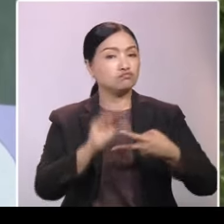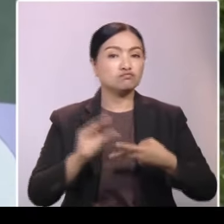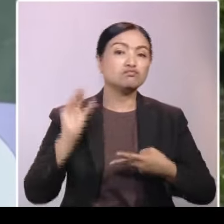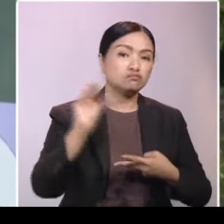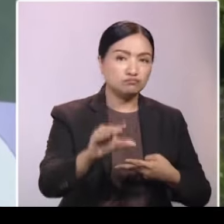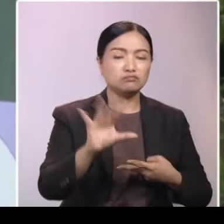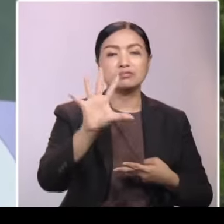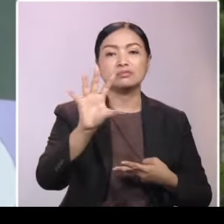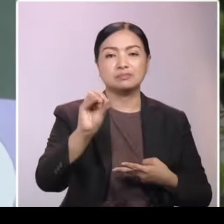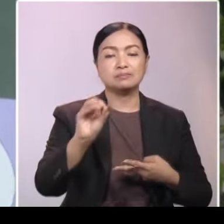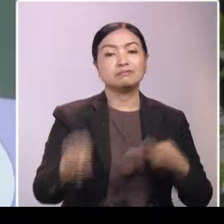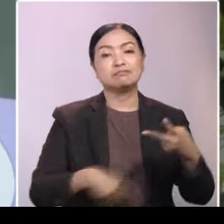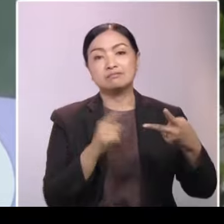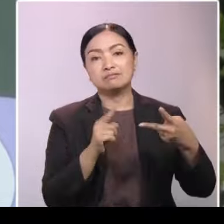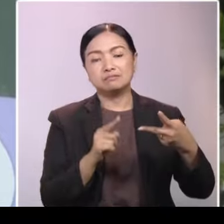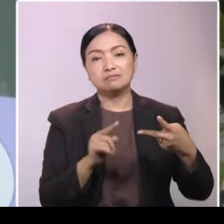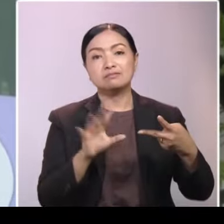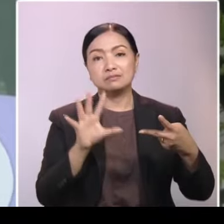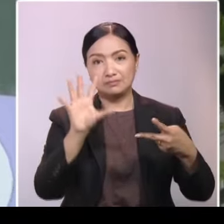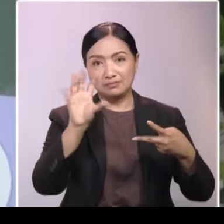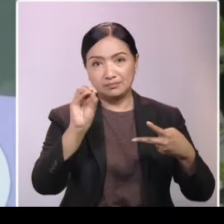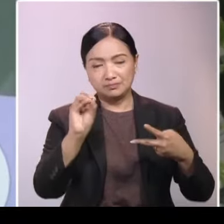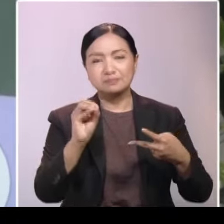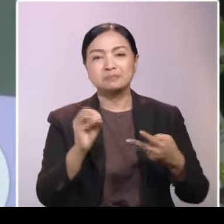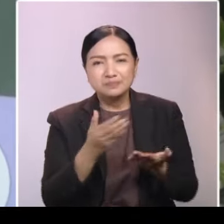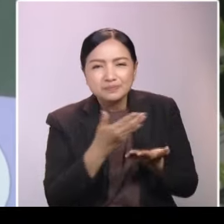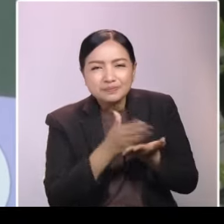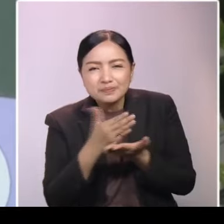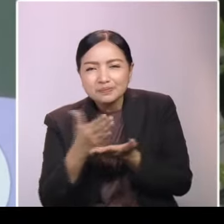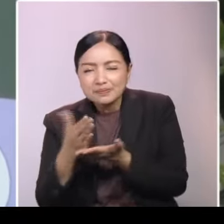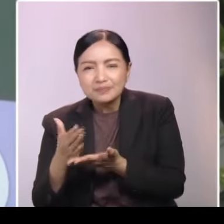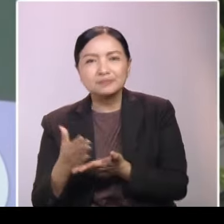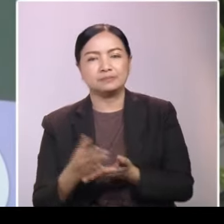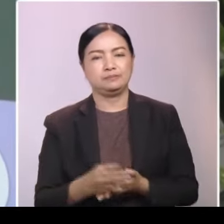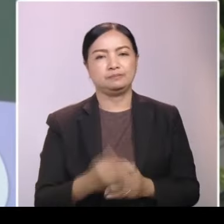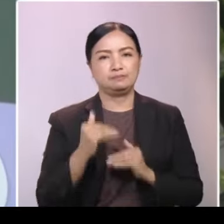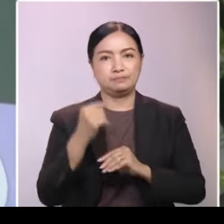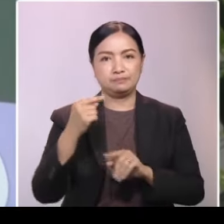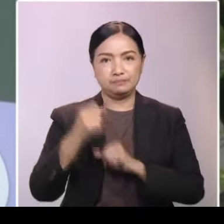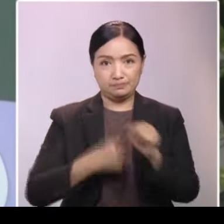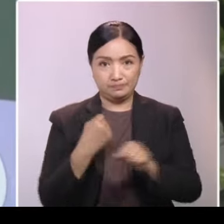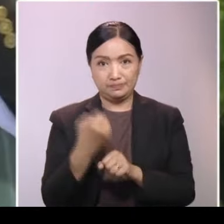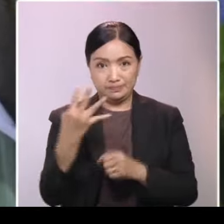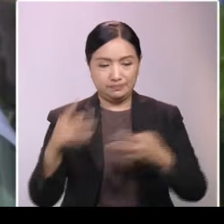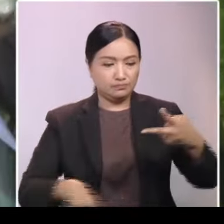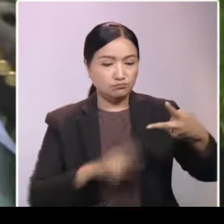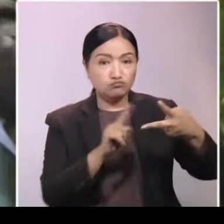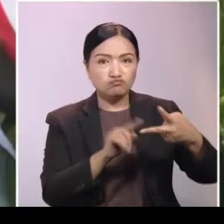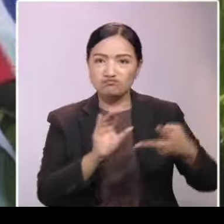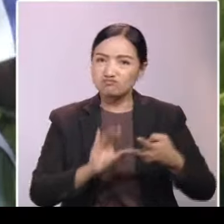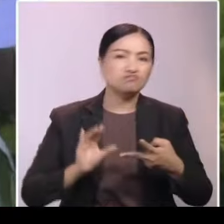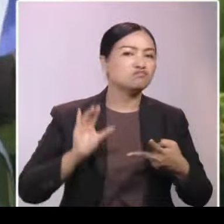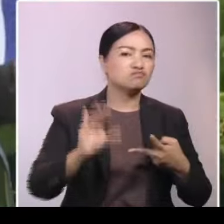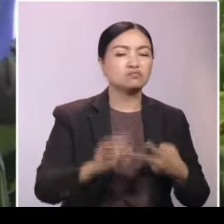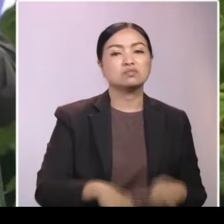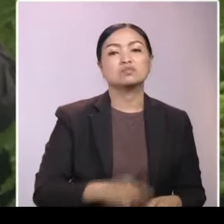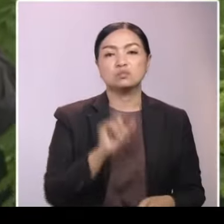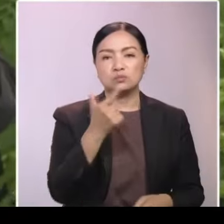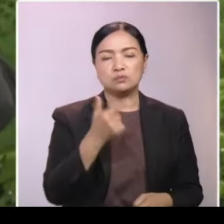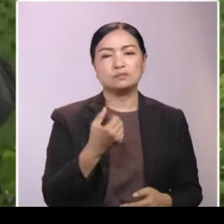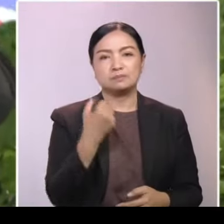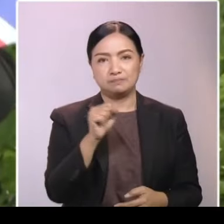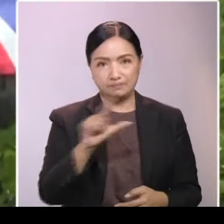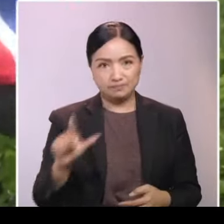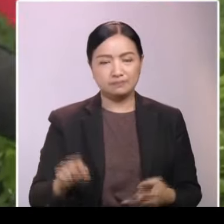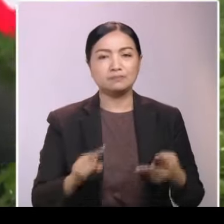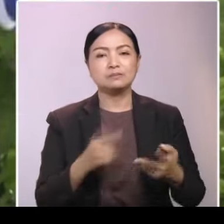ราร้อยละ50ส่วนอีกร้อยละ50แบ่งจ่ายเป็นรายเดือนภายใน4ปีรูปแบบที่2นะครับคือจ่ายเป็นเงินก้อนครับเหรียญทอง10ล้านบา